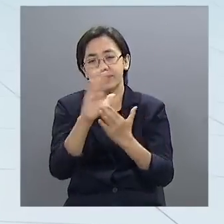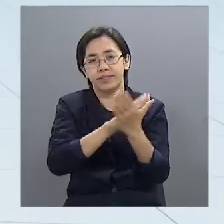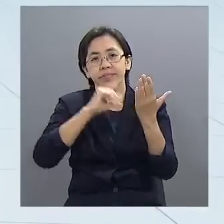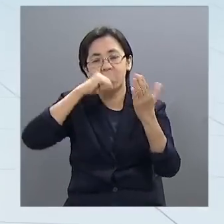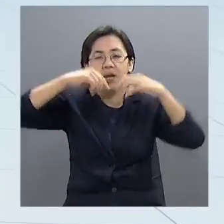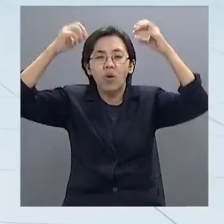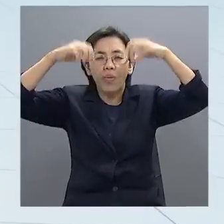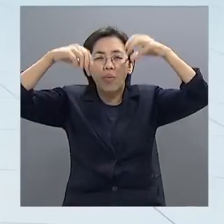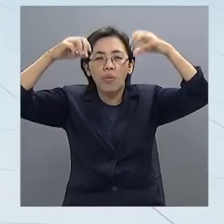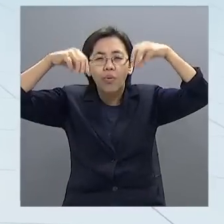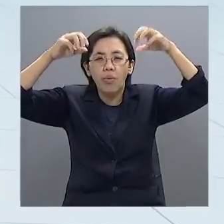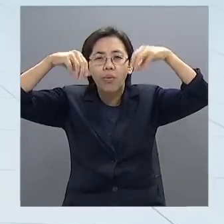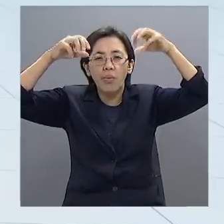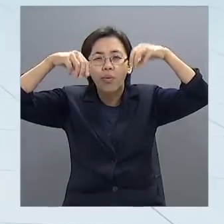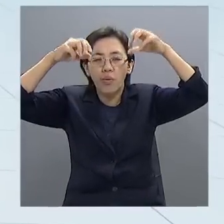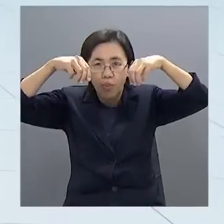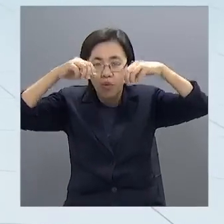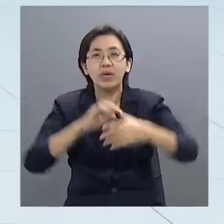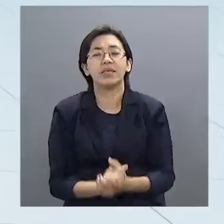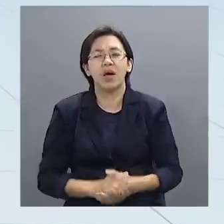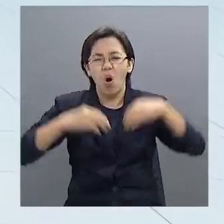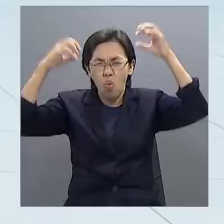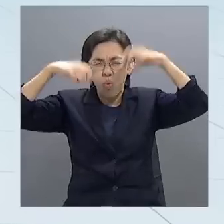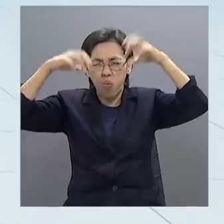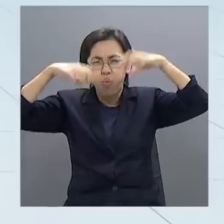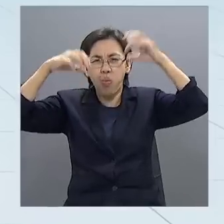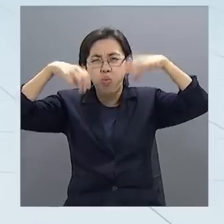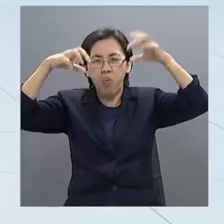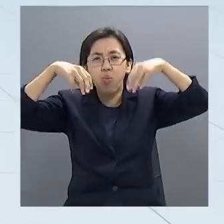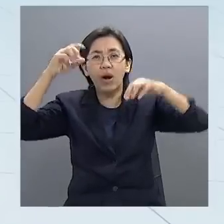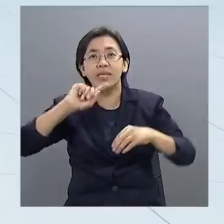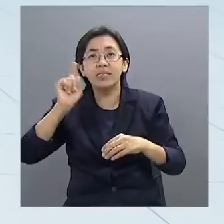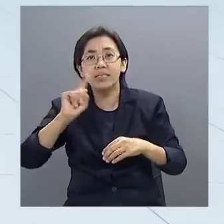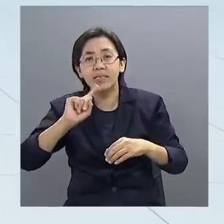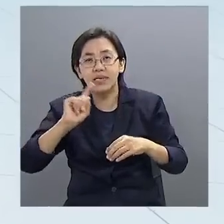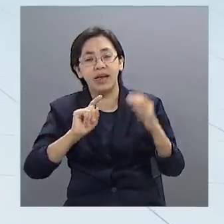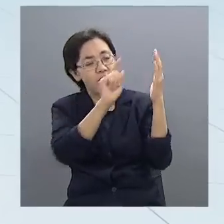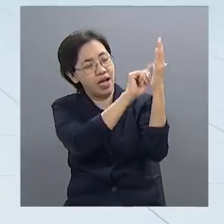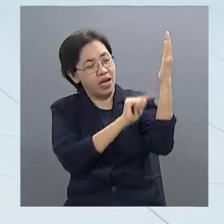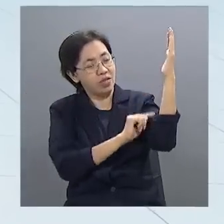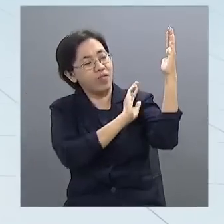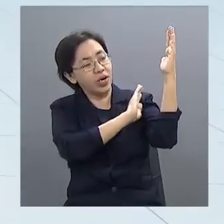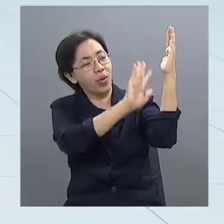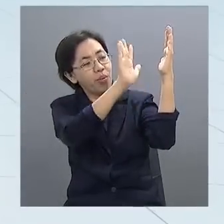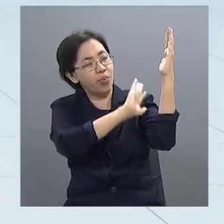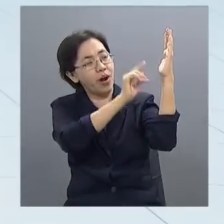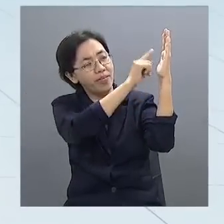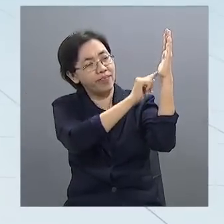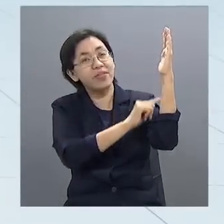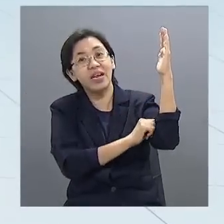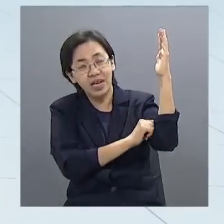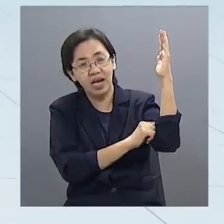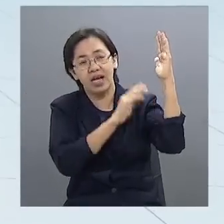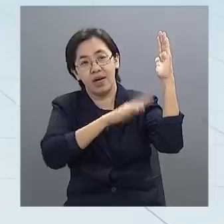ะแต่อย่างไรก็ตามก็จะมีฝนฟ้าคะนองเกิดขึ้นได้นะคะโดยส่วนใหญ่ก็จะอยู่ทางด้านที่รับลมมรสุมนั่นก็คือบริเวณภาคใต้ด้านฝั่งอันด